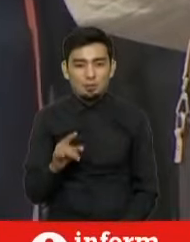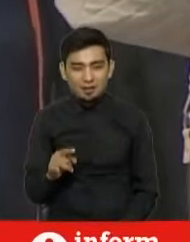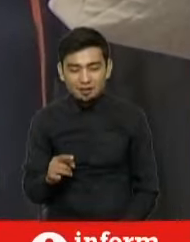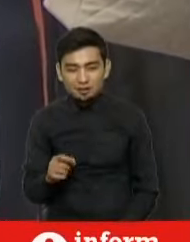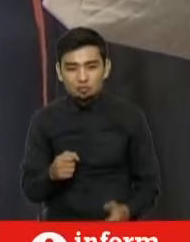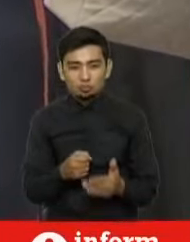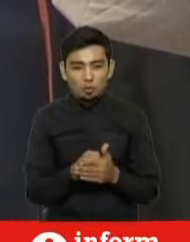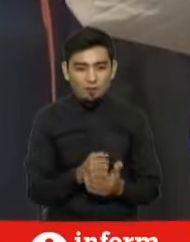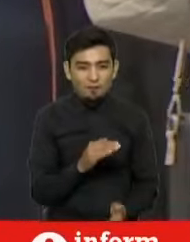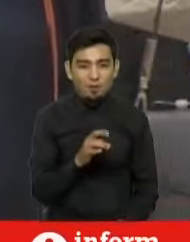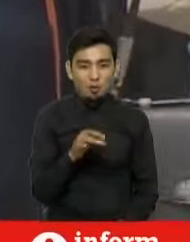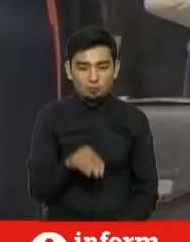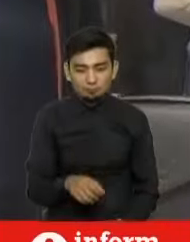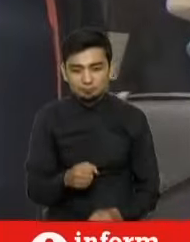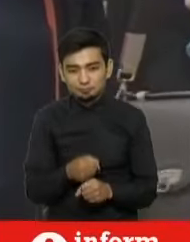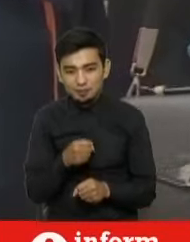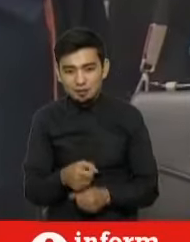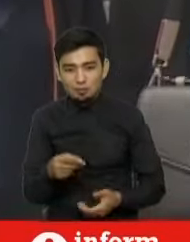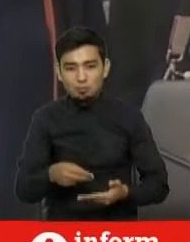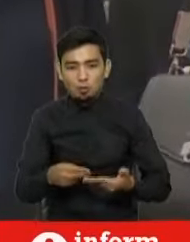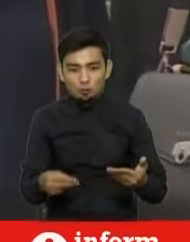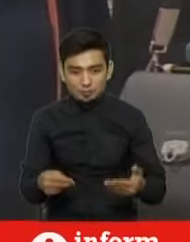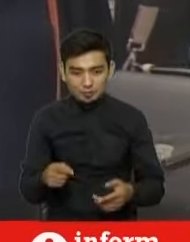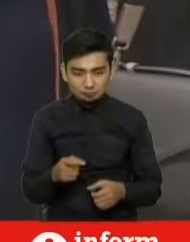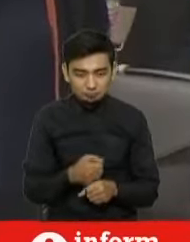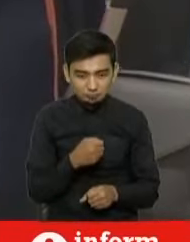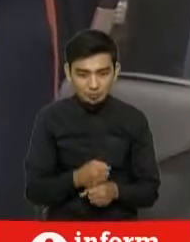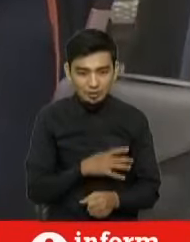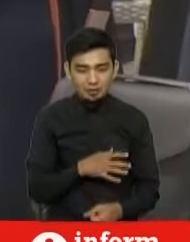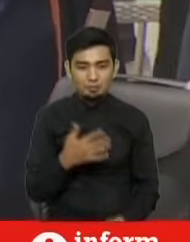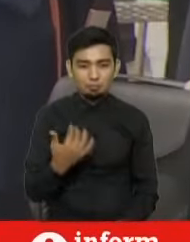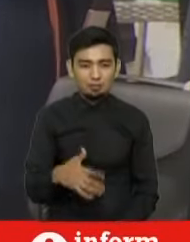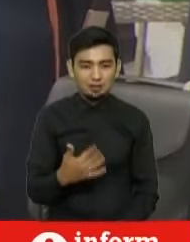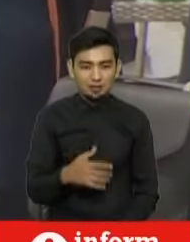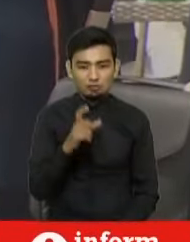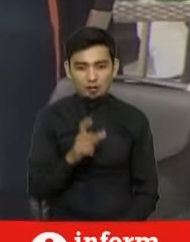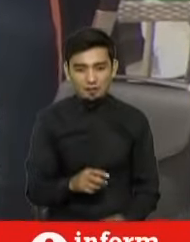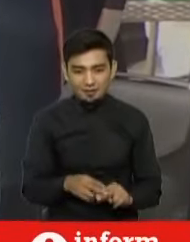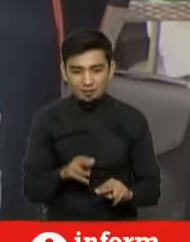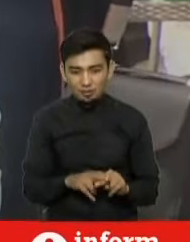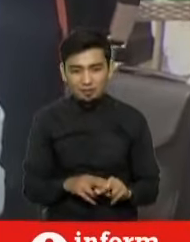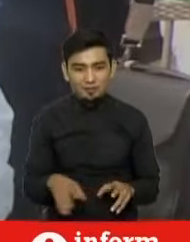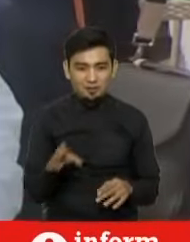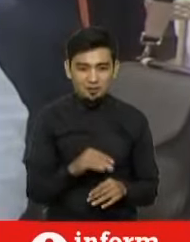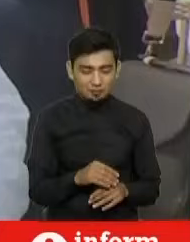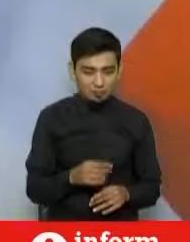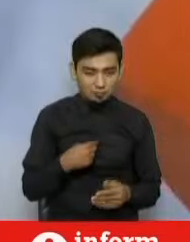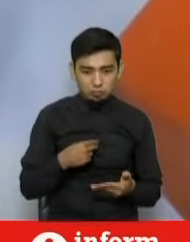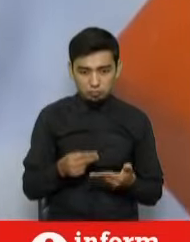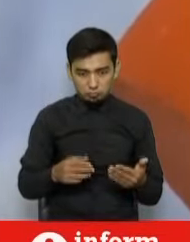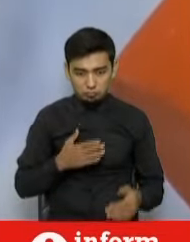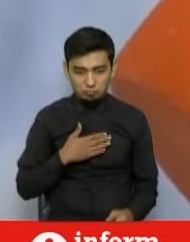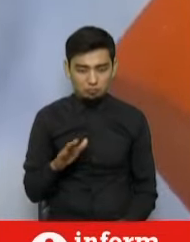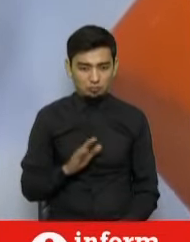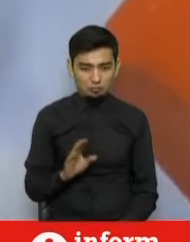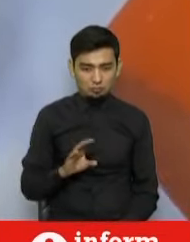до кворума, они подделали подписи. Сейчас порядка 50 человек признали, что подписи не их,